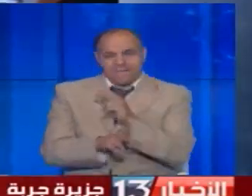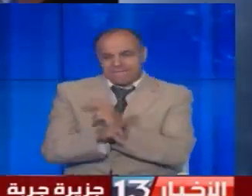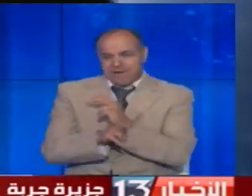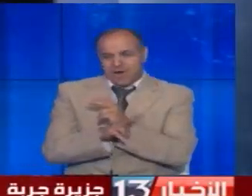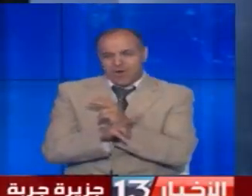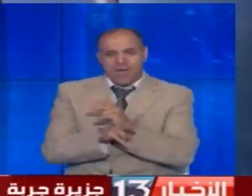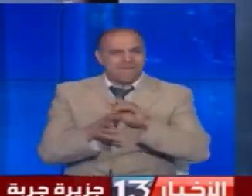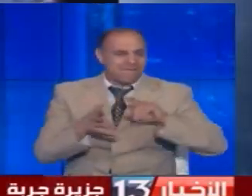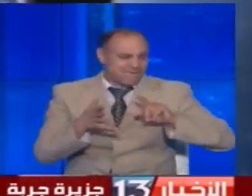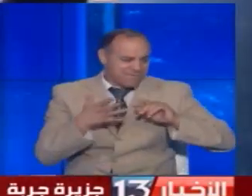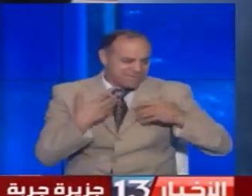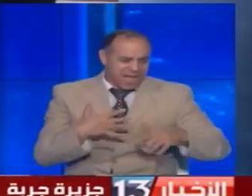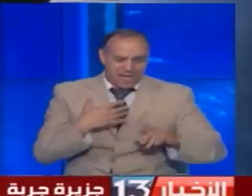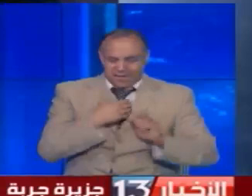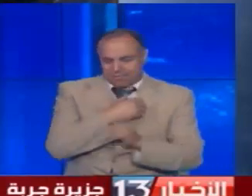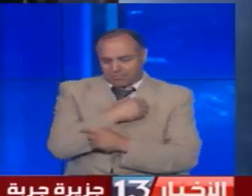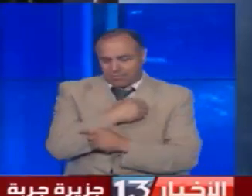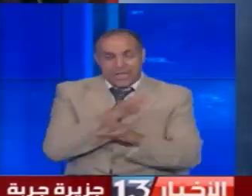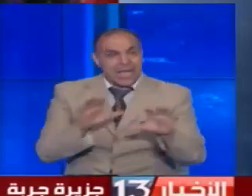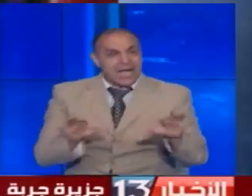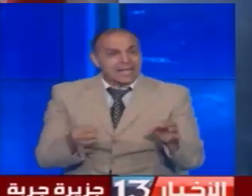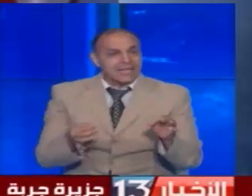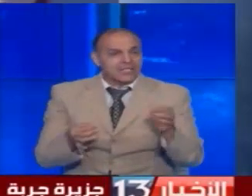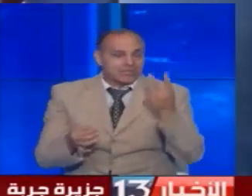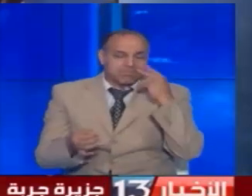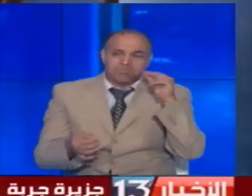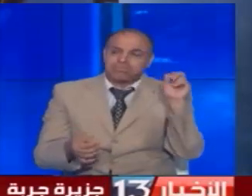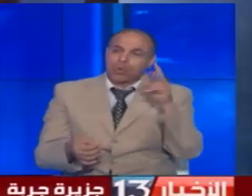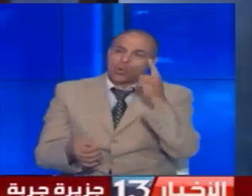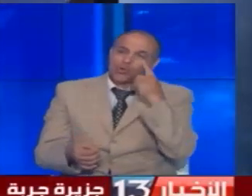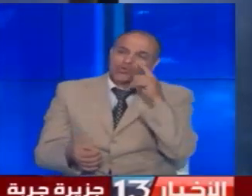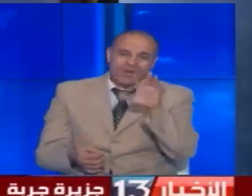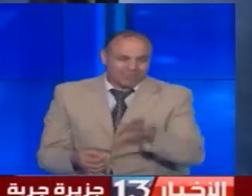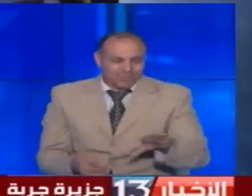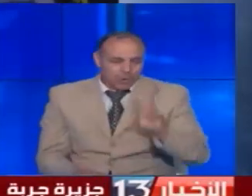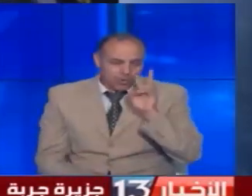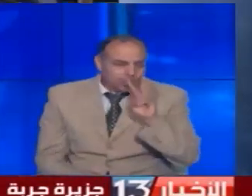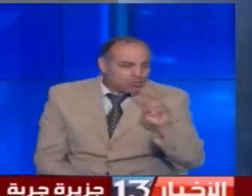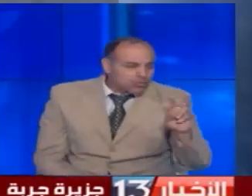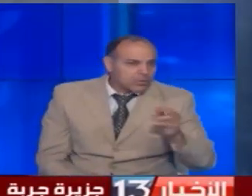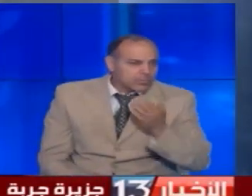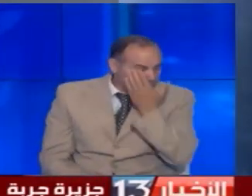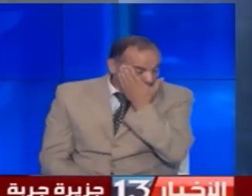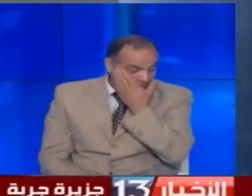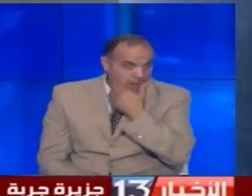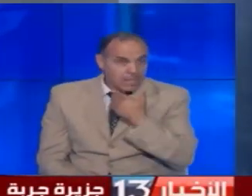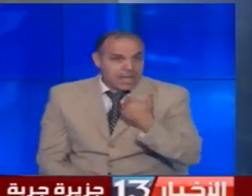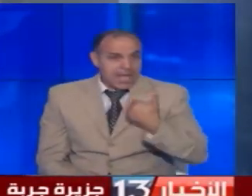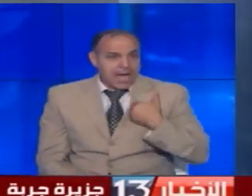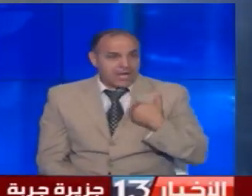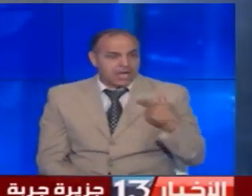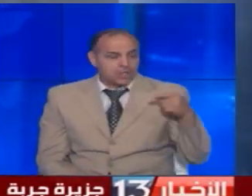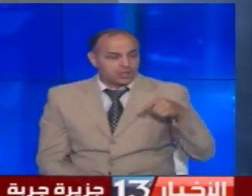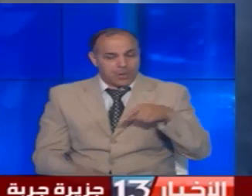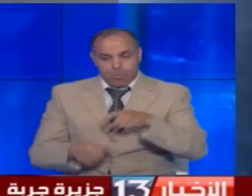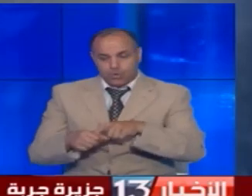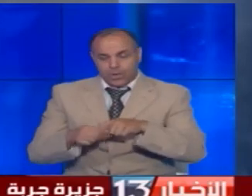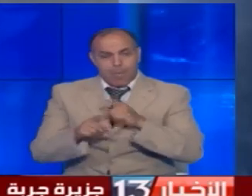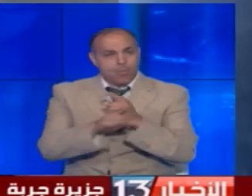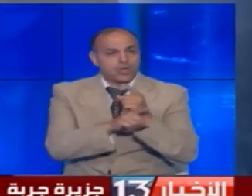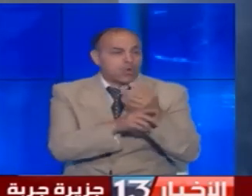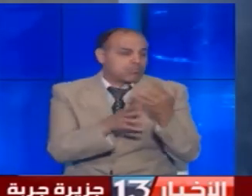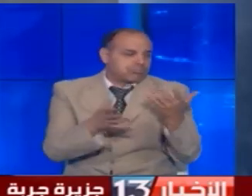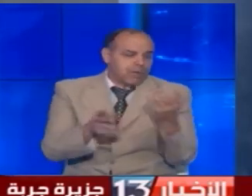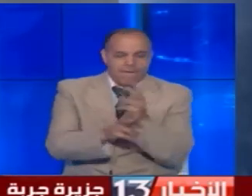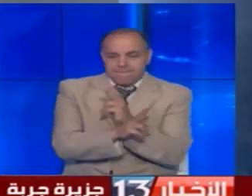نهاية الأسبوع بالجزيرة لاكتشافها والتجول في مختلف مناطقها. نحن هنا للمشاركة في ملتقى